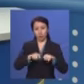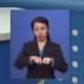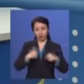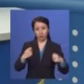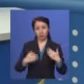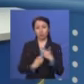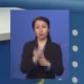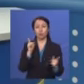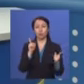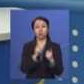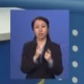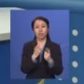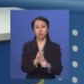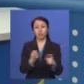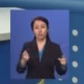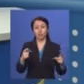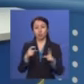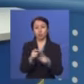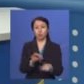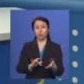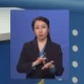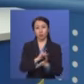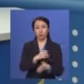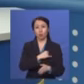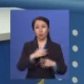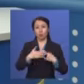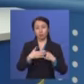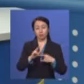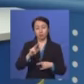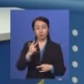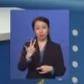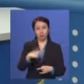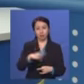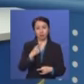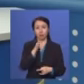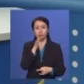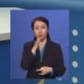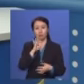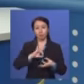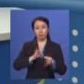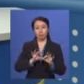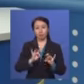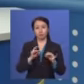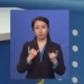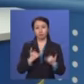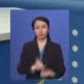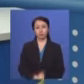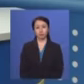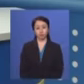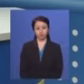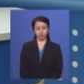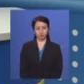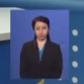новых встреч со зрителями. К слову, областной театр кукол открывает свой 31 сезон. Подробнее расскажет Наталья